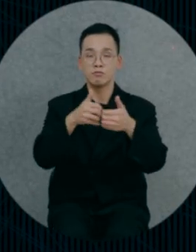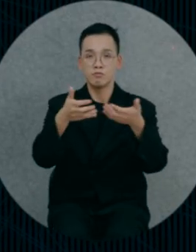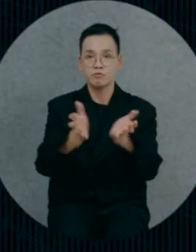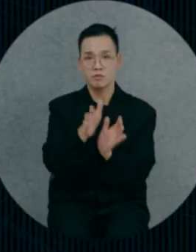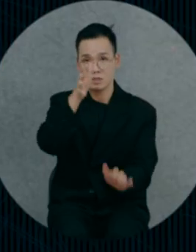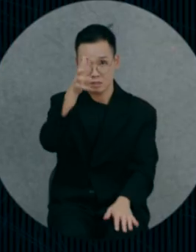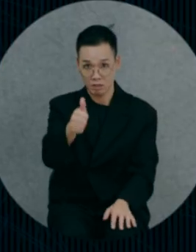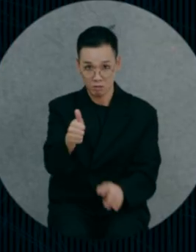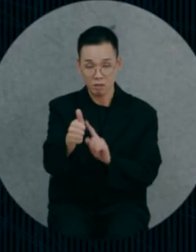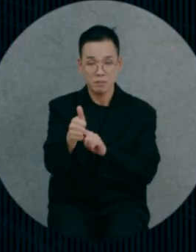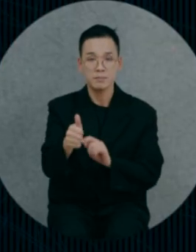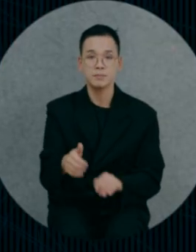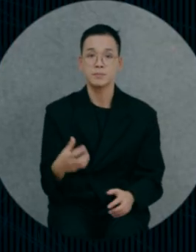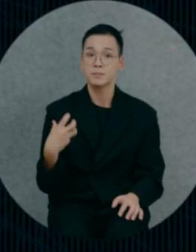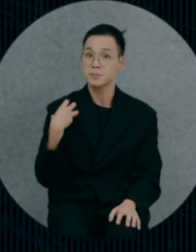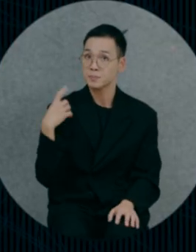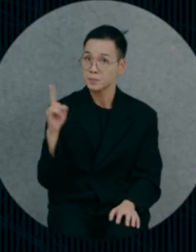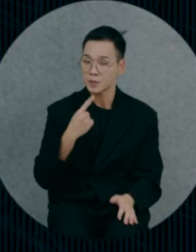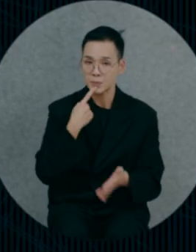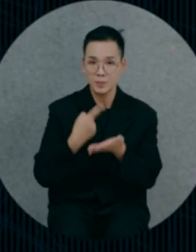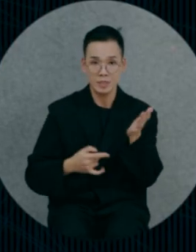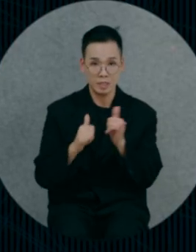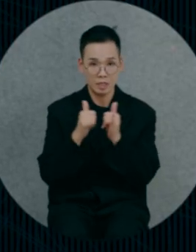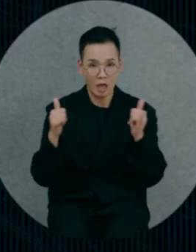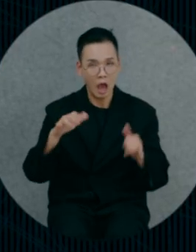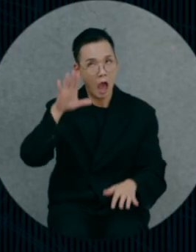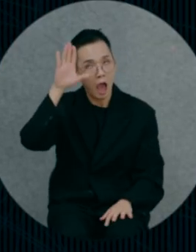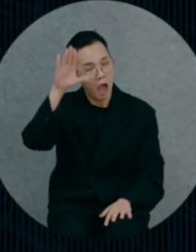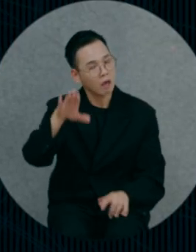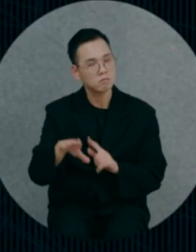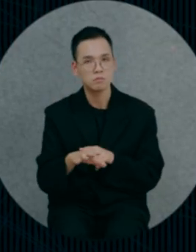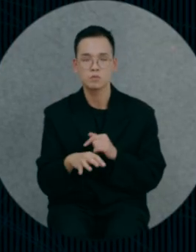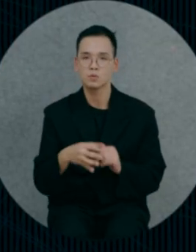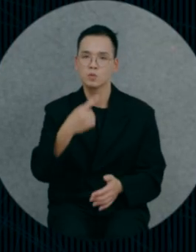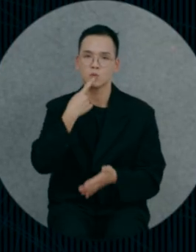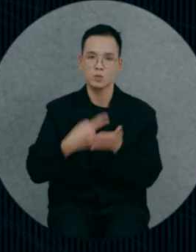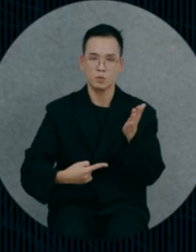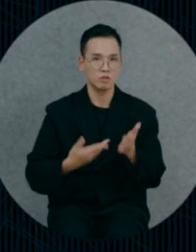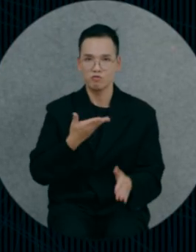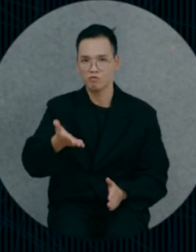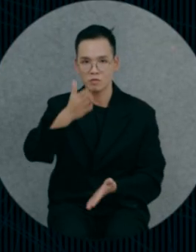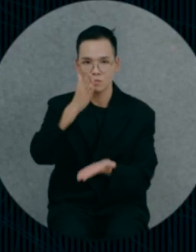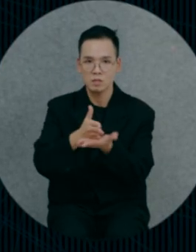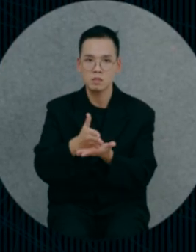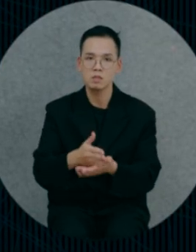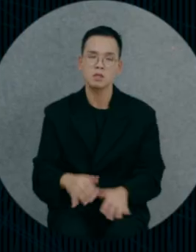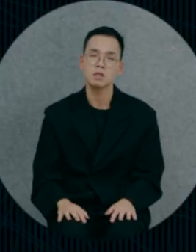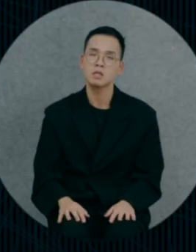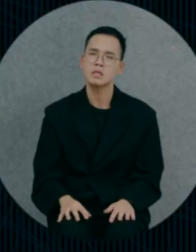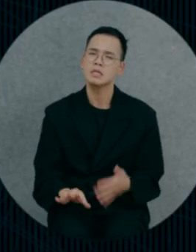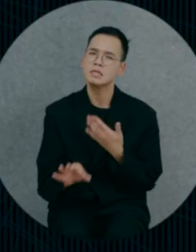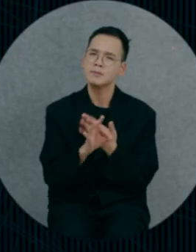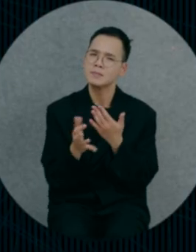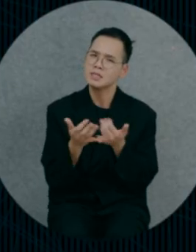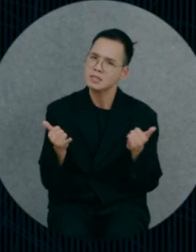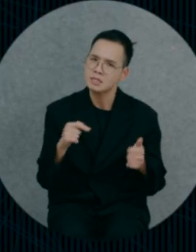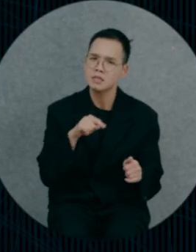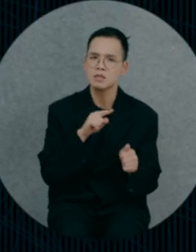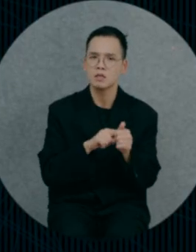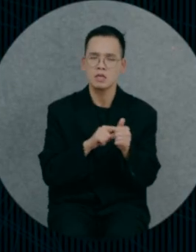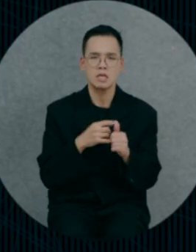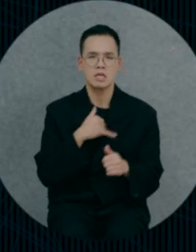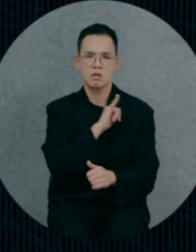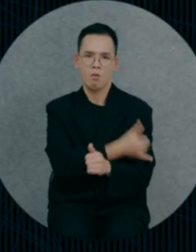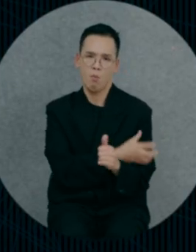법무부 장관에 대하여 피해자 등에 대해 향후 불이익이 없도록 할 것, 계절 근로자의 노동권 등